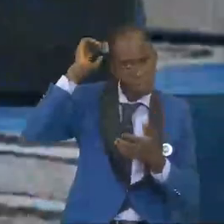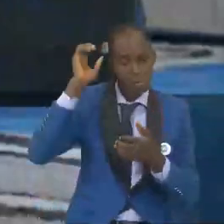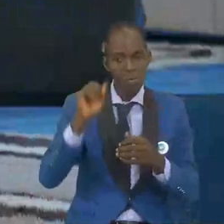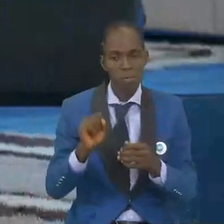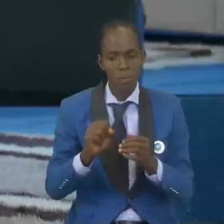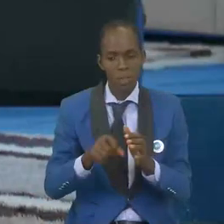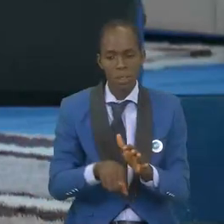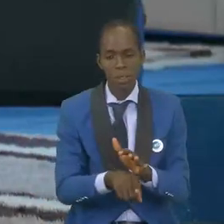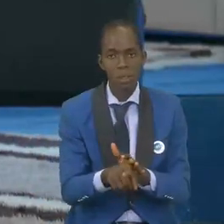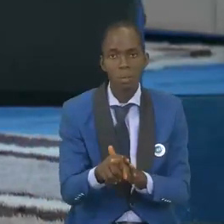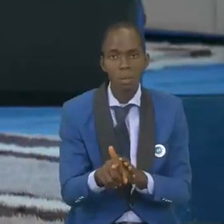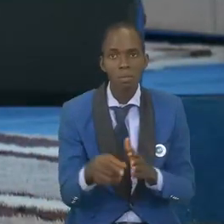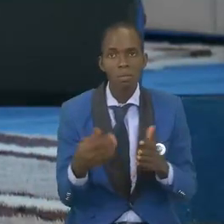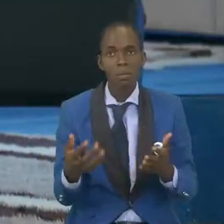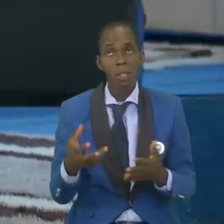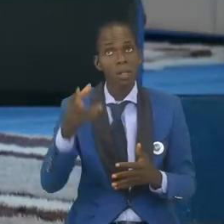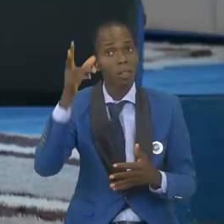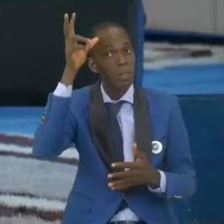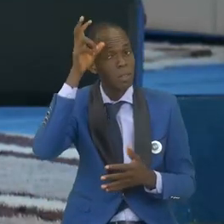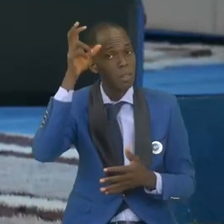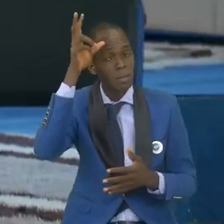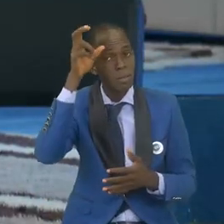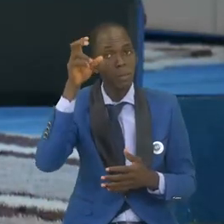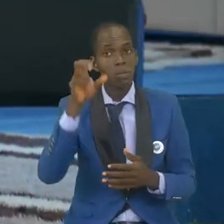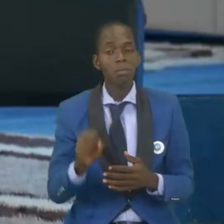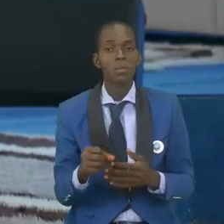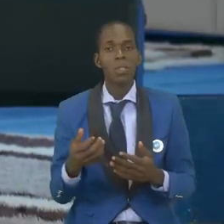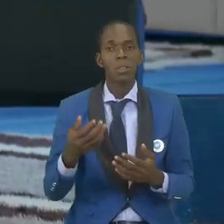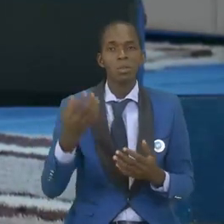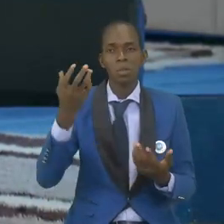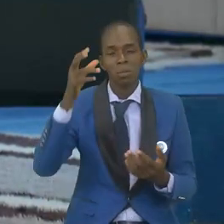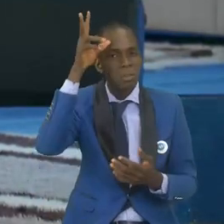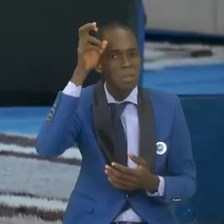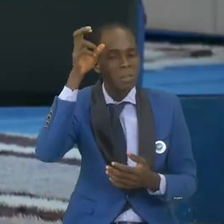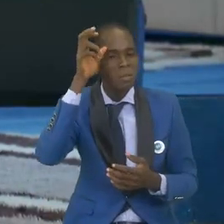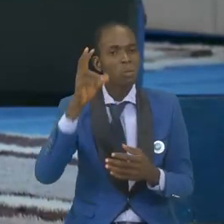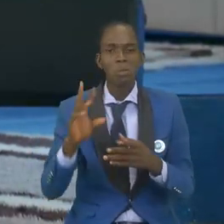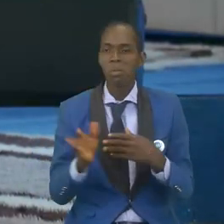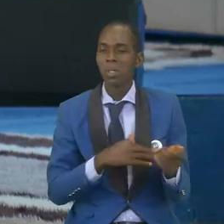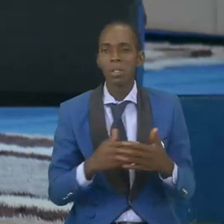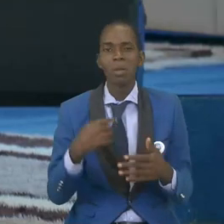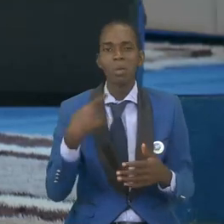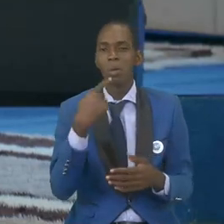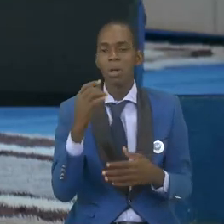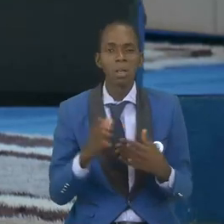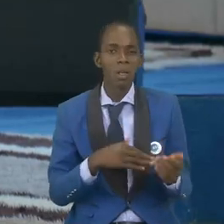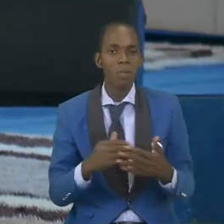Dieu de toute possibilité. Lion, serpent, démon,